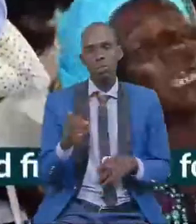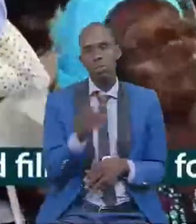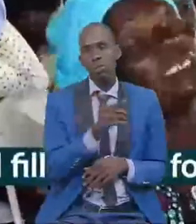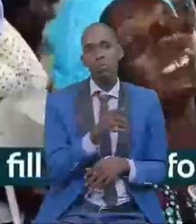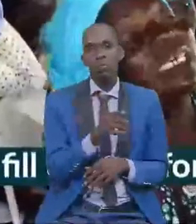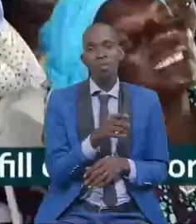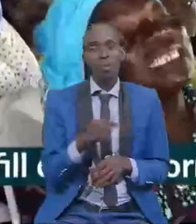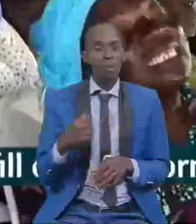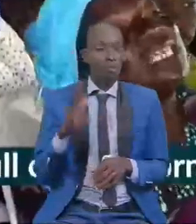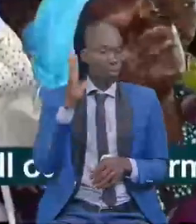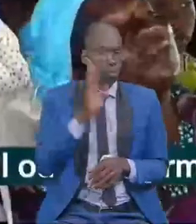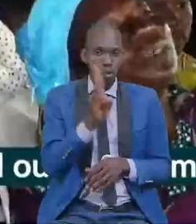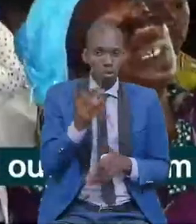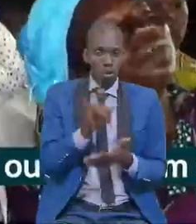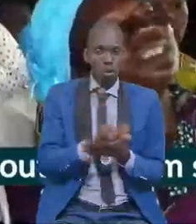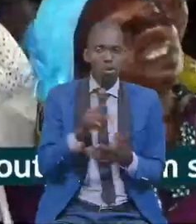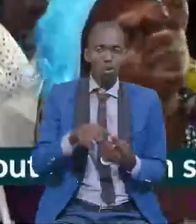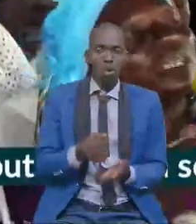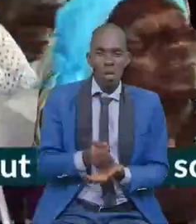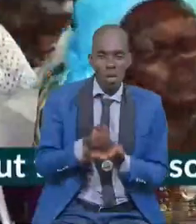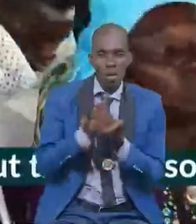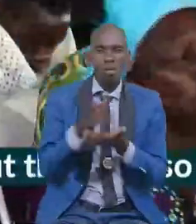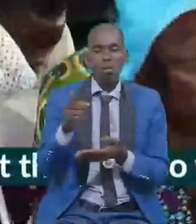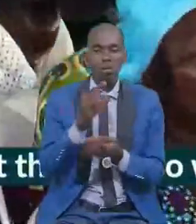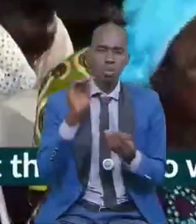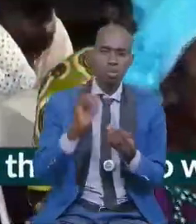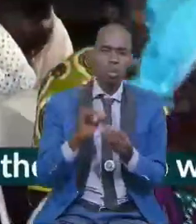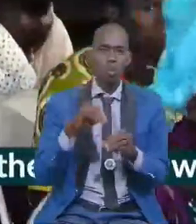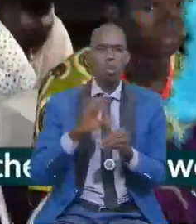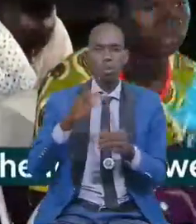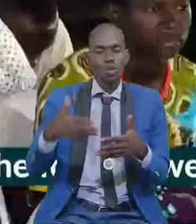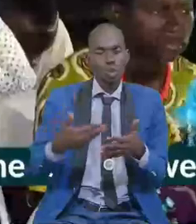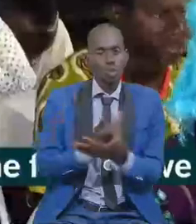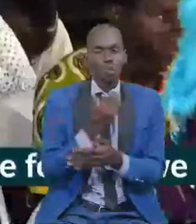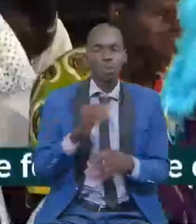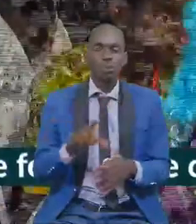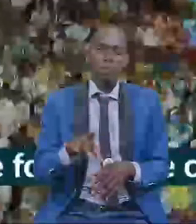Ça nous aidera à vous aider davantage dans votre nouvelle vie de foi.